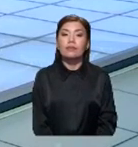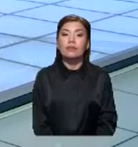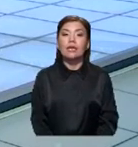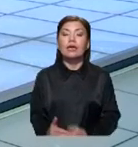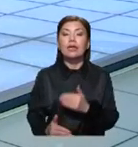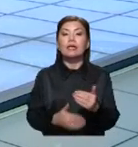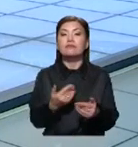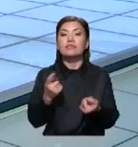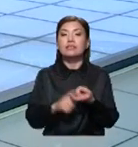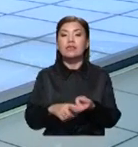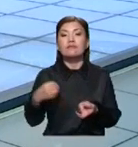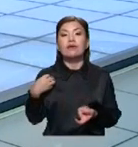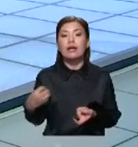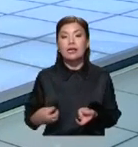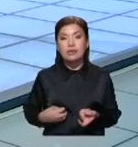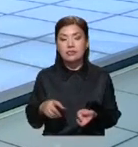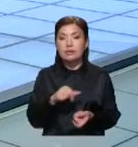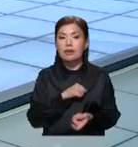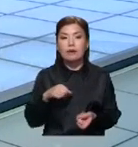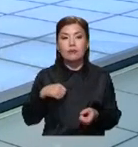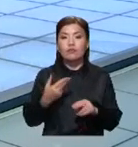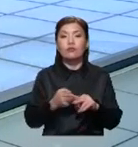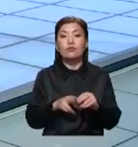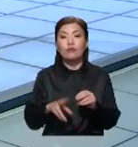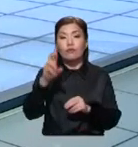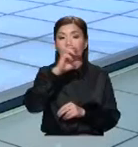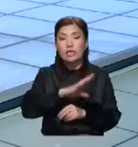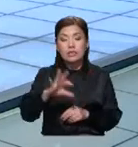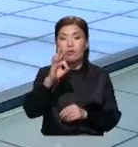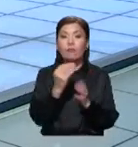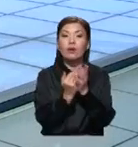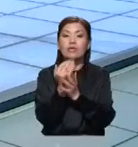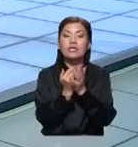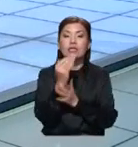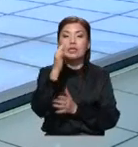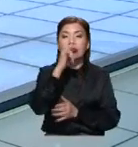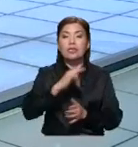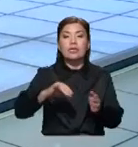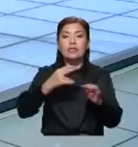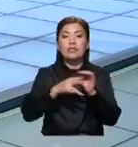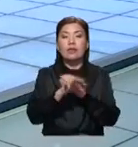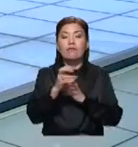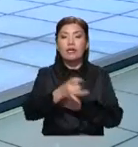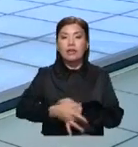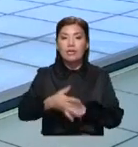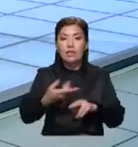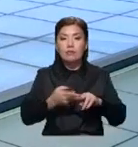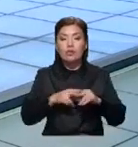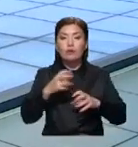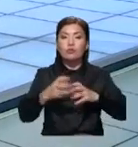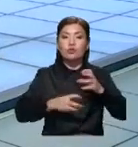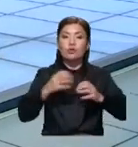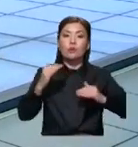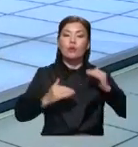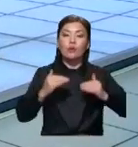Развитие связей с Францией, как с одним из ведущих европейских государств, говорит о повышении потенциала Казахстана как на региональном, так и на международном